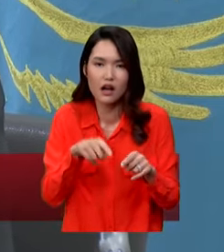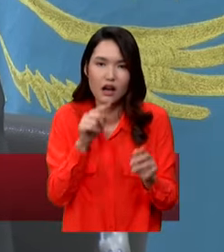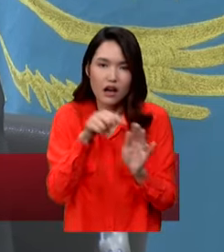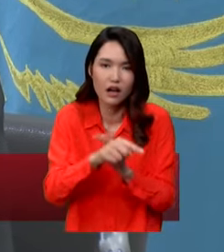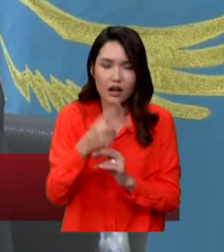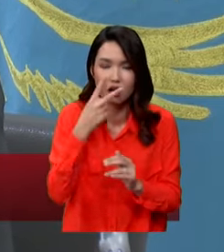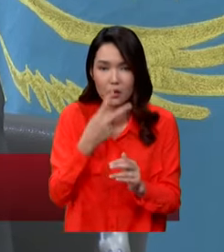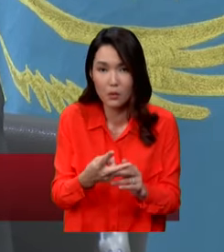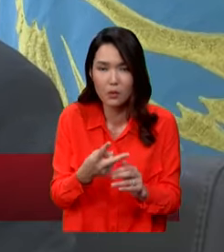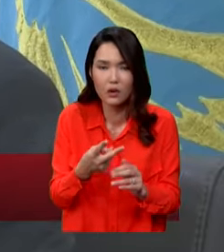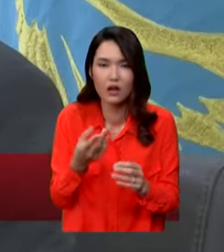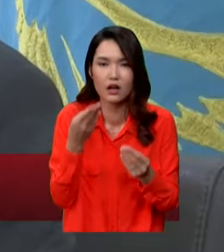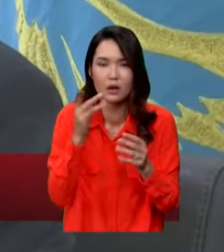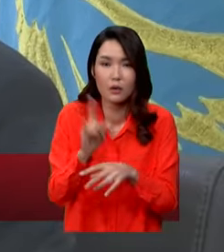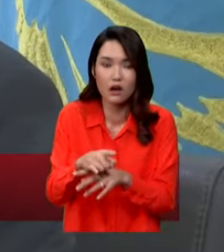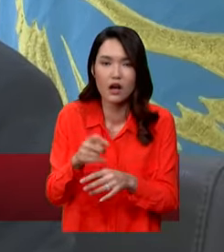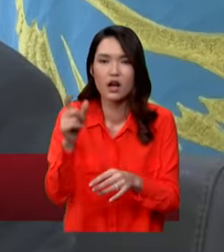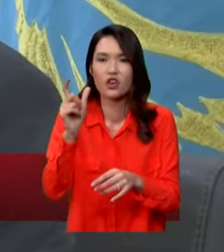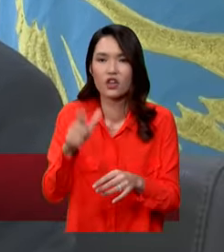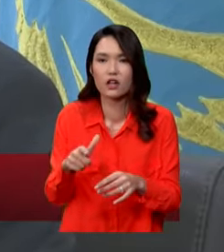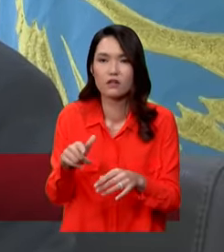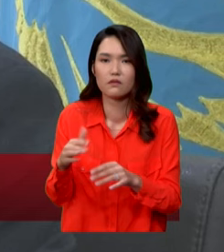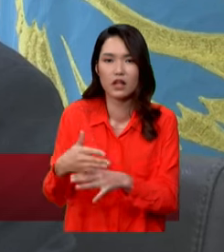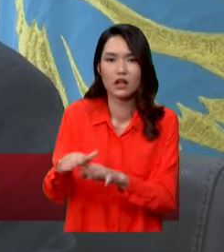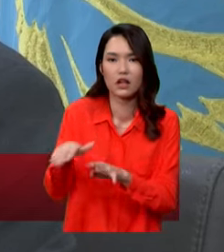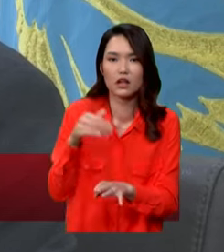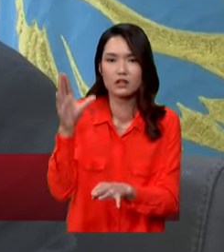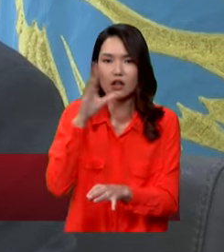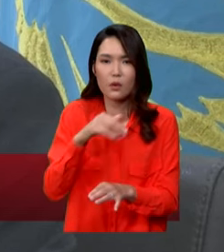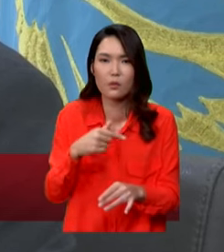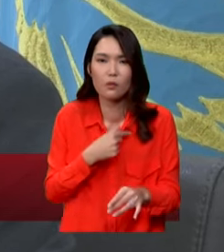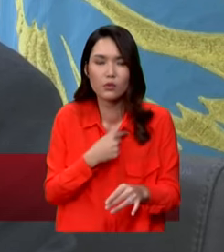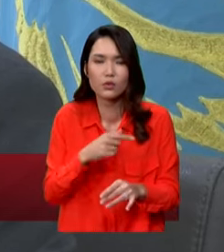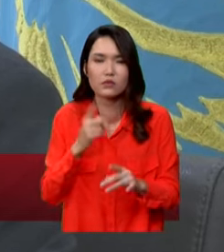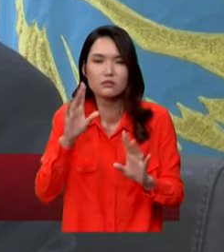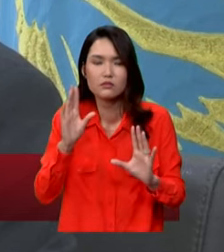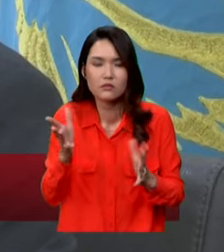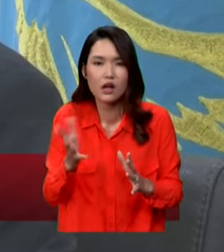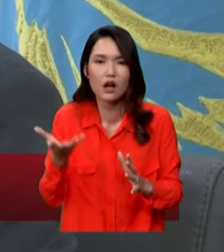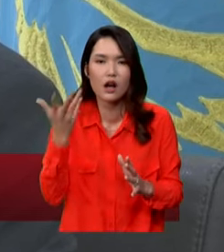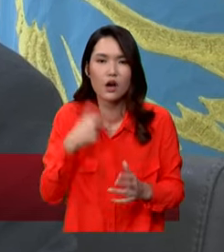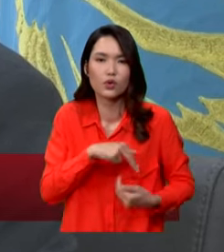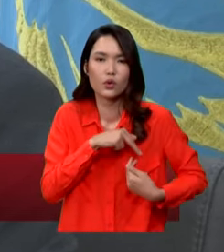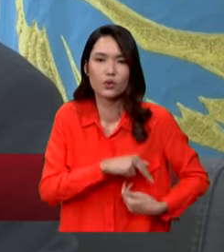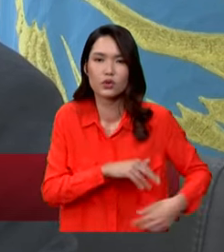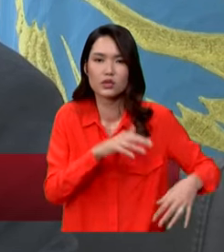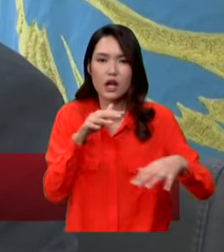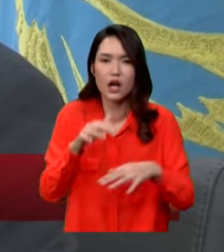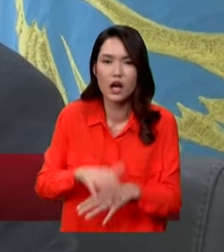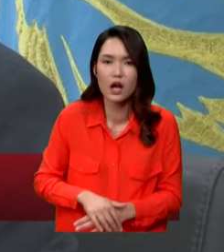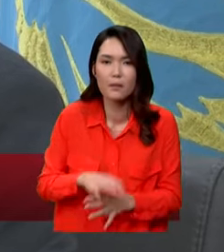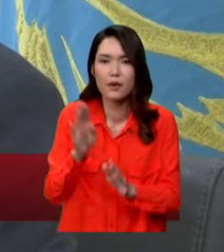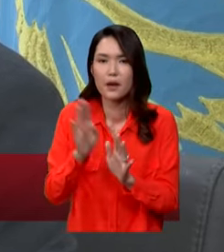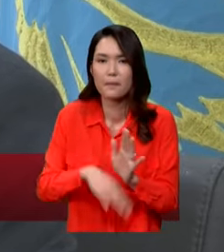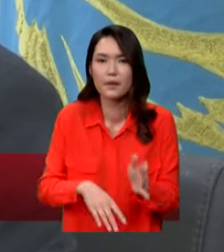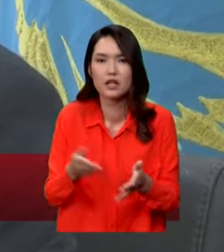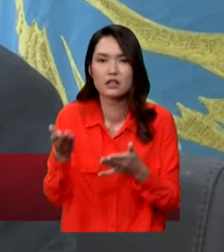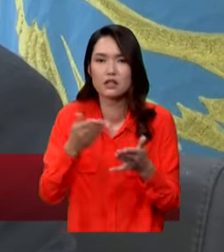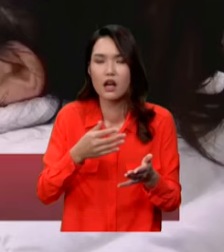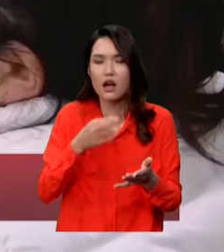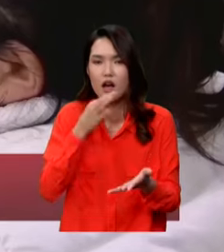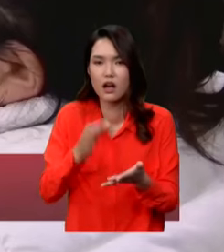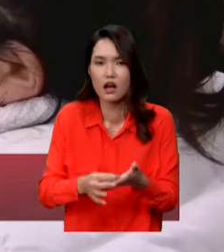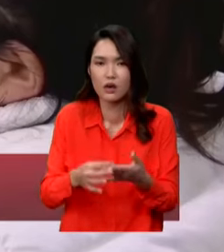человека оформляют кредит. Я, допустим, на своей практике не знаю ни одного случая, когда сотрудник банка был бы привлечен к